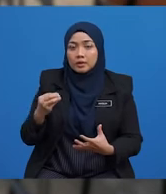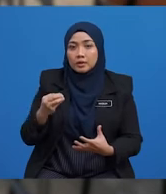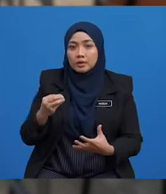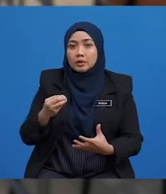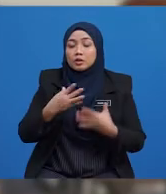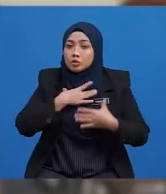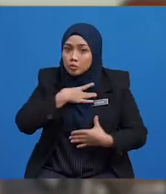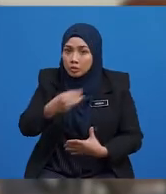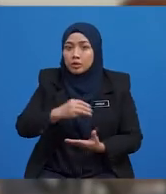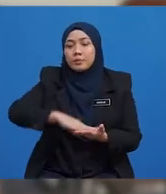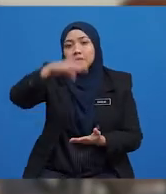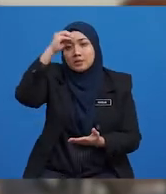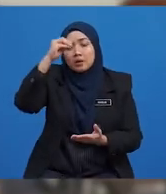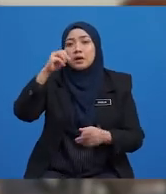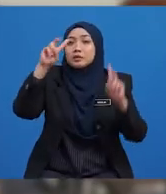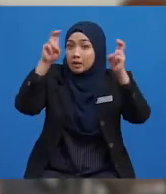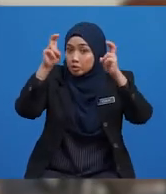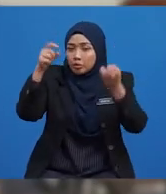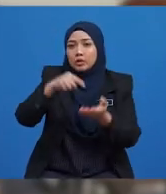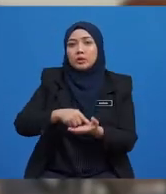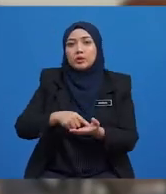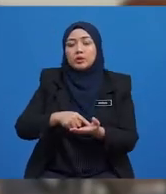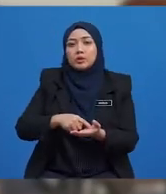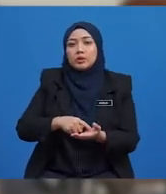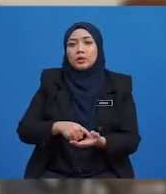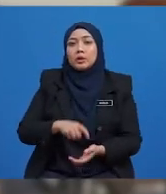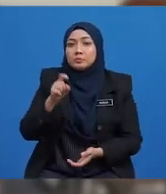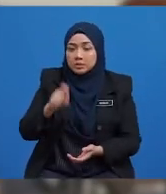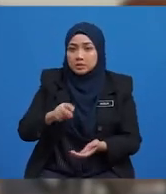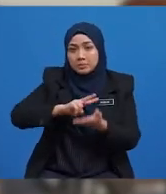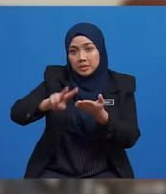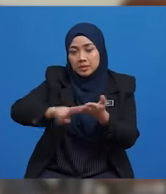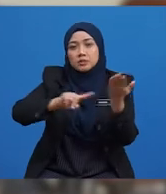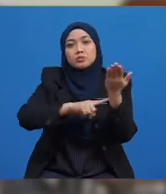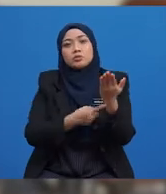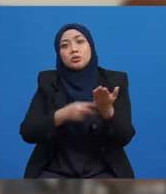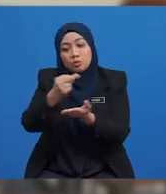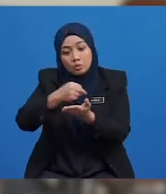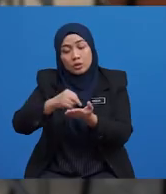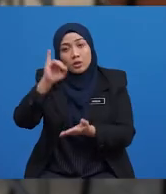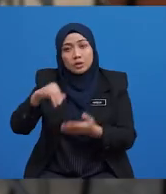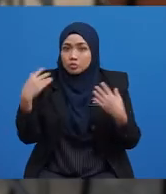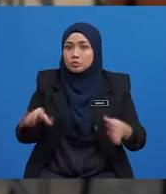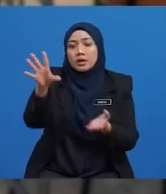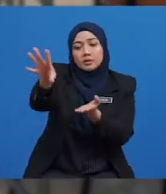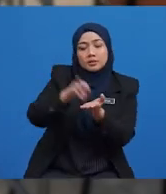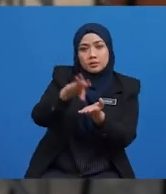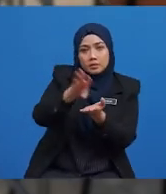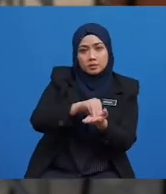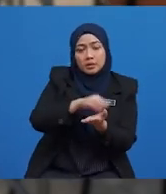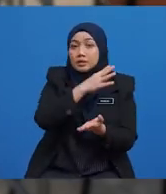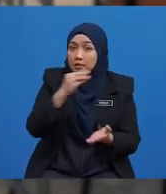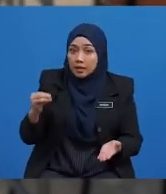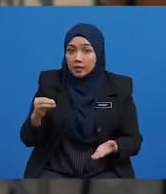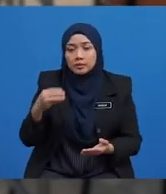kebolehjadian. Pastikan anda membaca semula nota-nota yang disalin. Jangan lupa